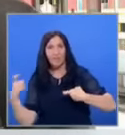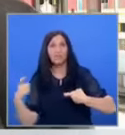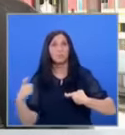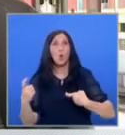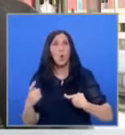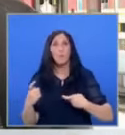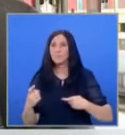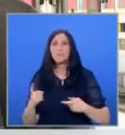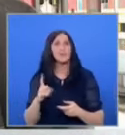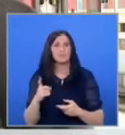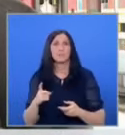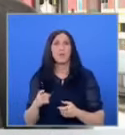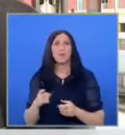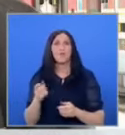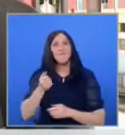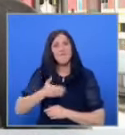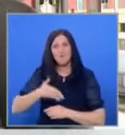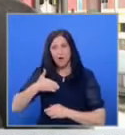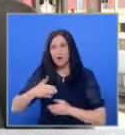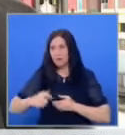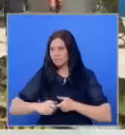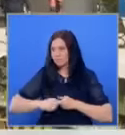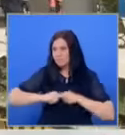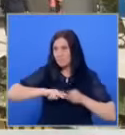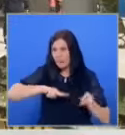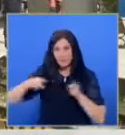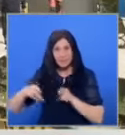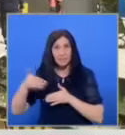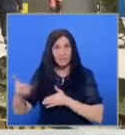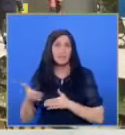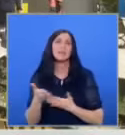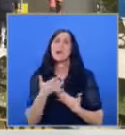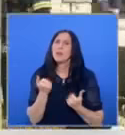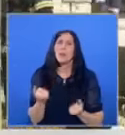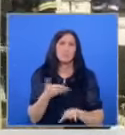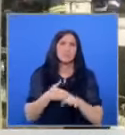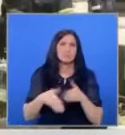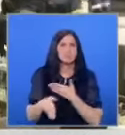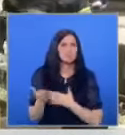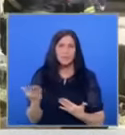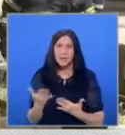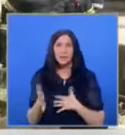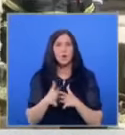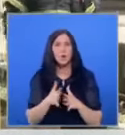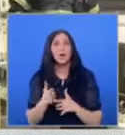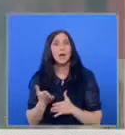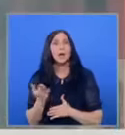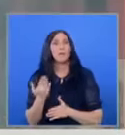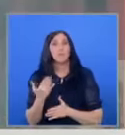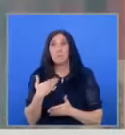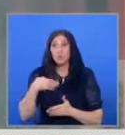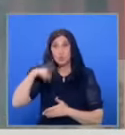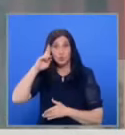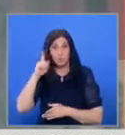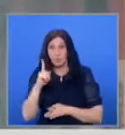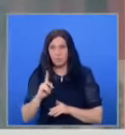пожарни, няма застрашени хора от цялата ситуация. Преди да се дърпнат вагоните, нашите служители са минали, нямало е хора, т.е.